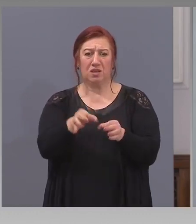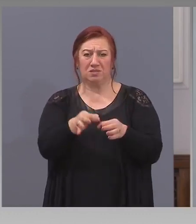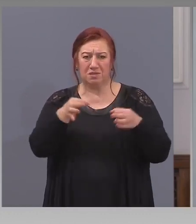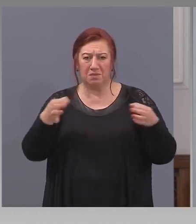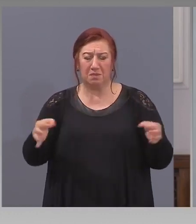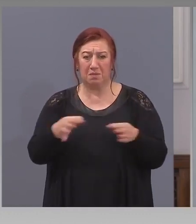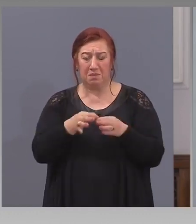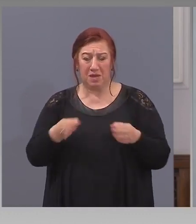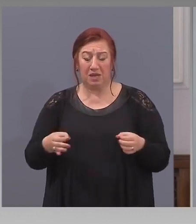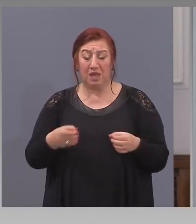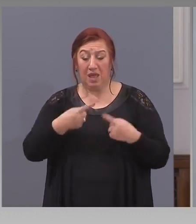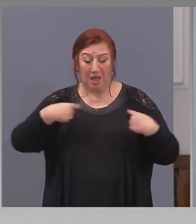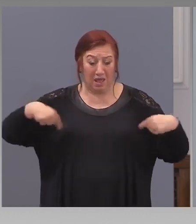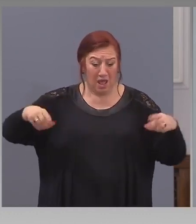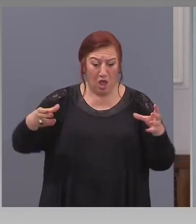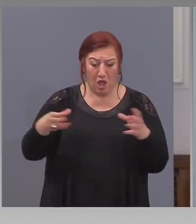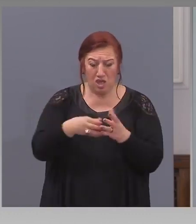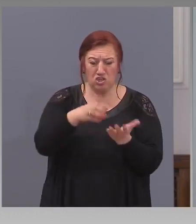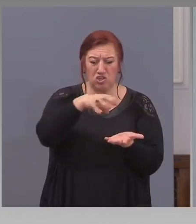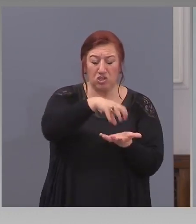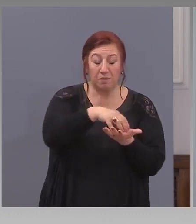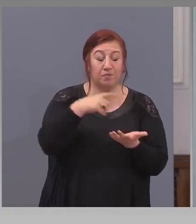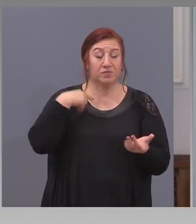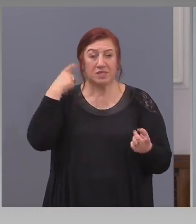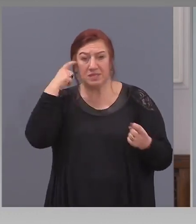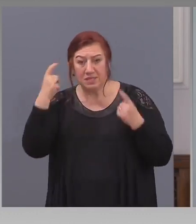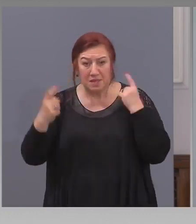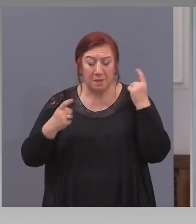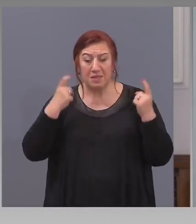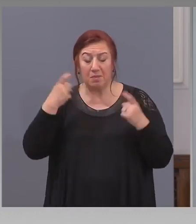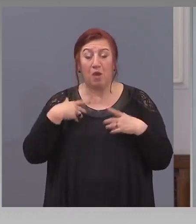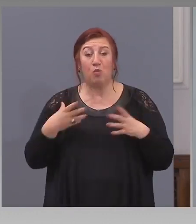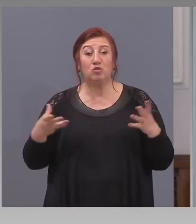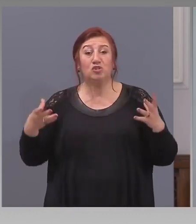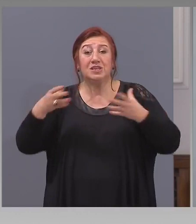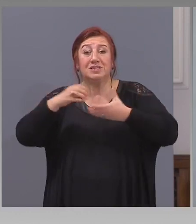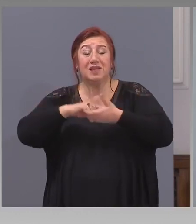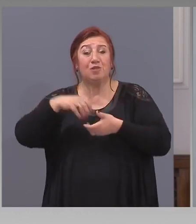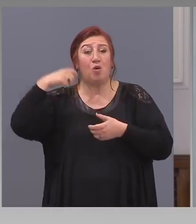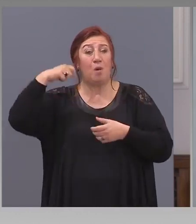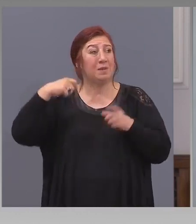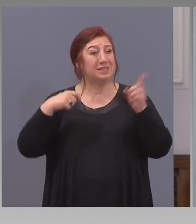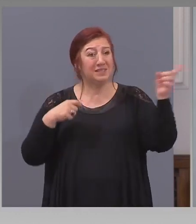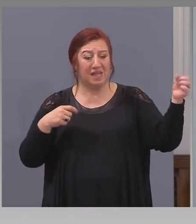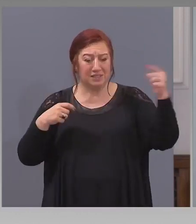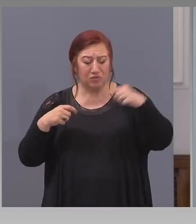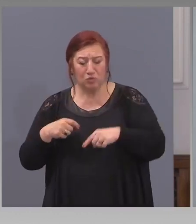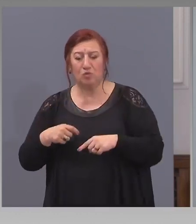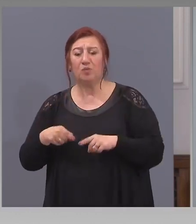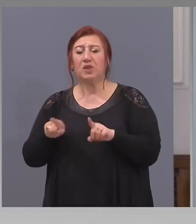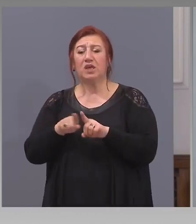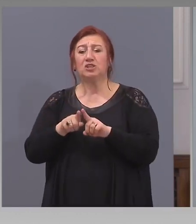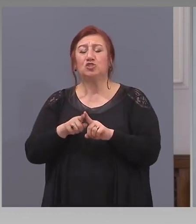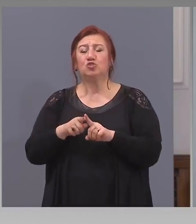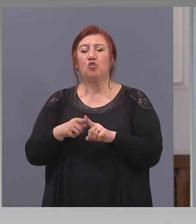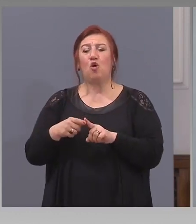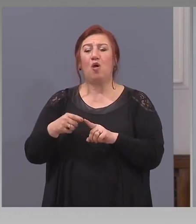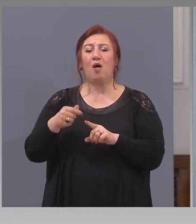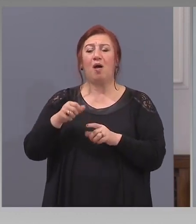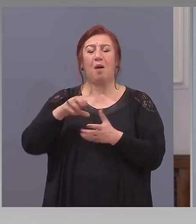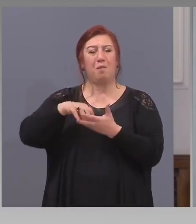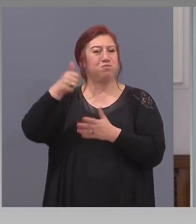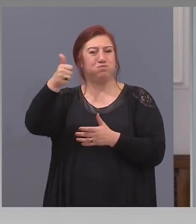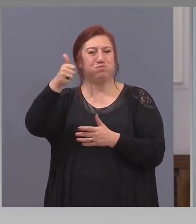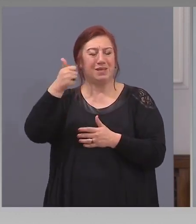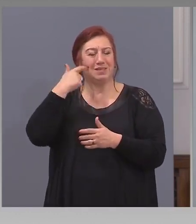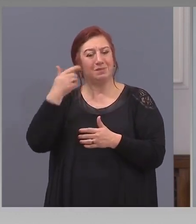хора да мислиме. Ако можеше да мислиме заедно с президентството, заедно с опозицията. Да, ние им приехме предложението на БСП,